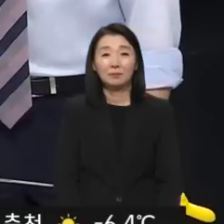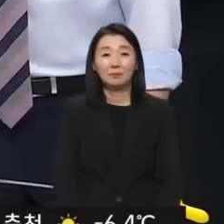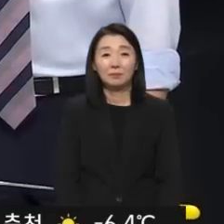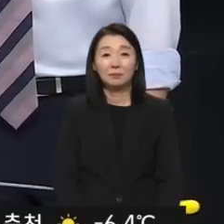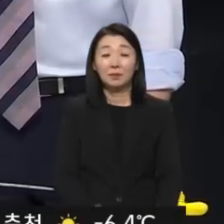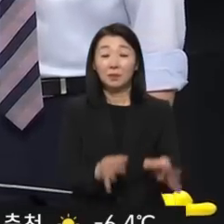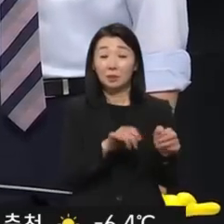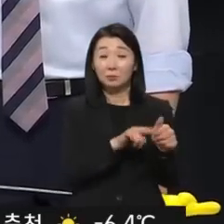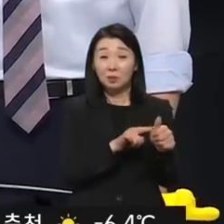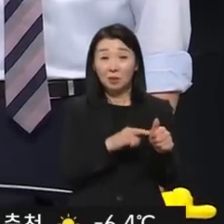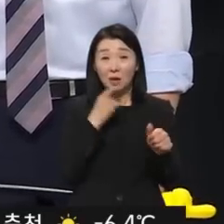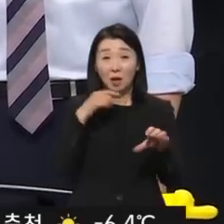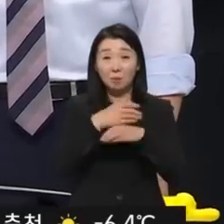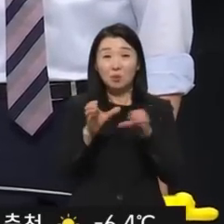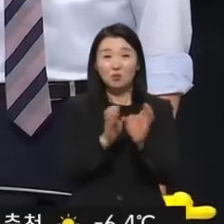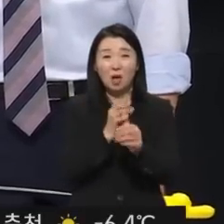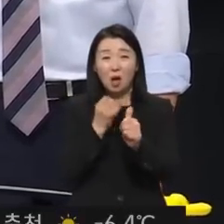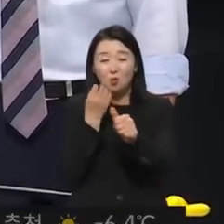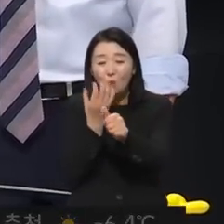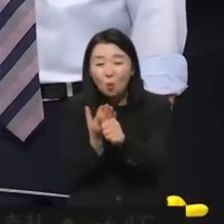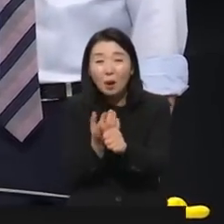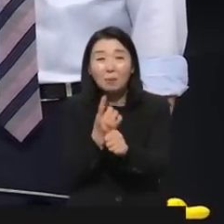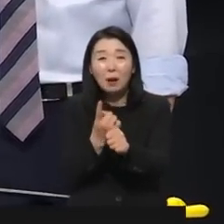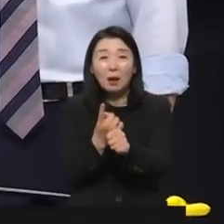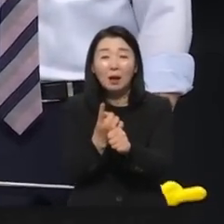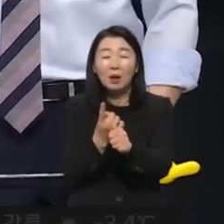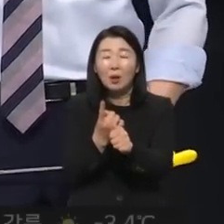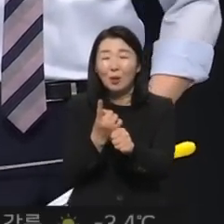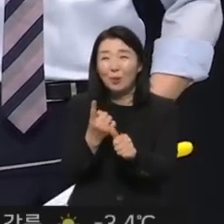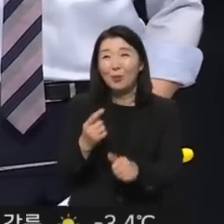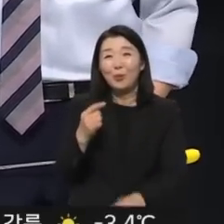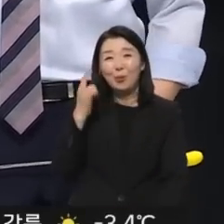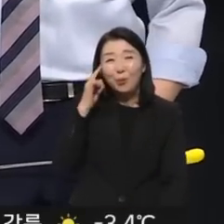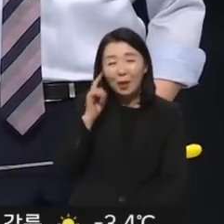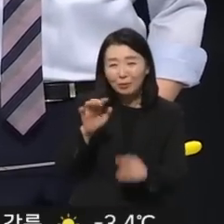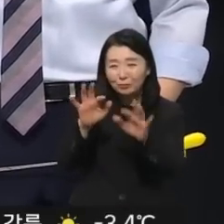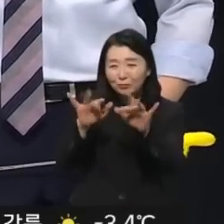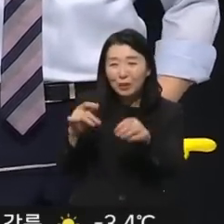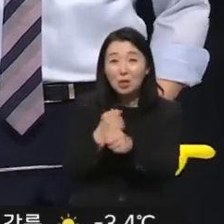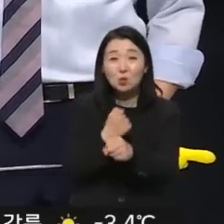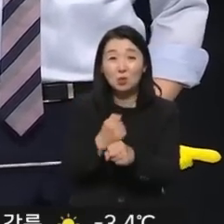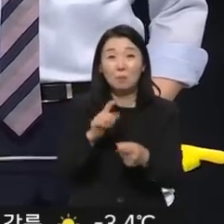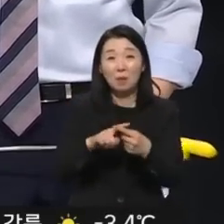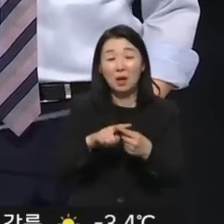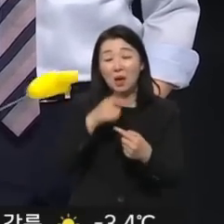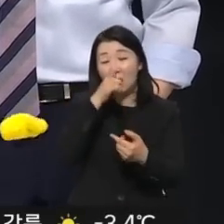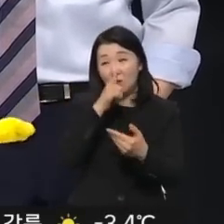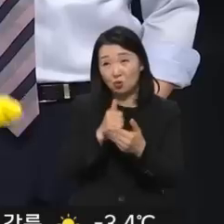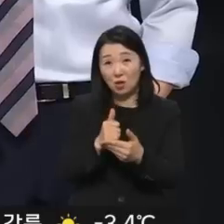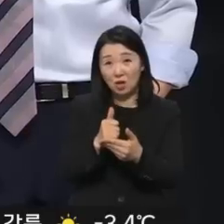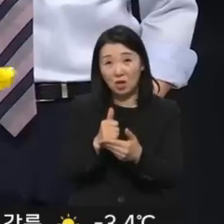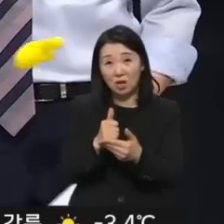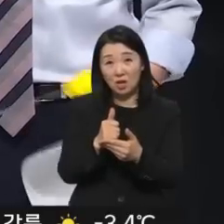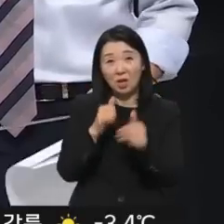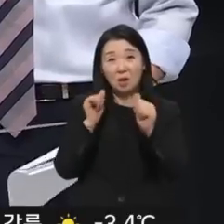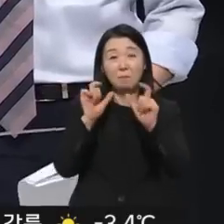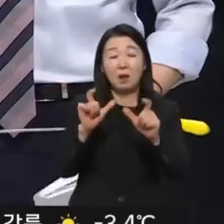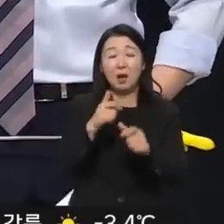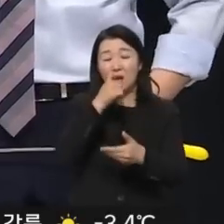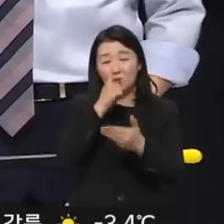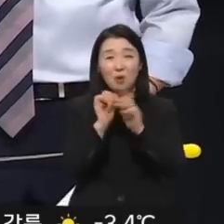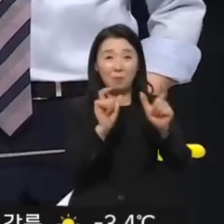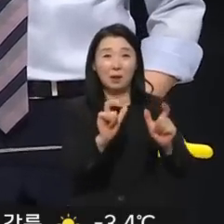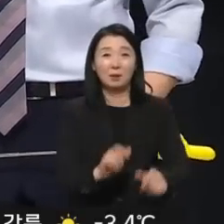김 전 지사 이 민주당 고발로 촉발한 드루킹 특검 수사 과정에서 재판에 넘겨졌죠. 이후 대법원에서 유죄 확정